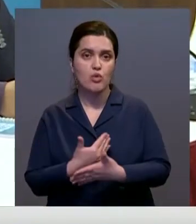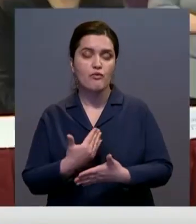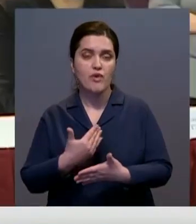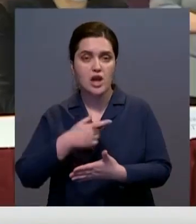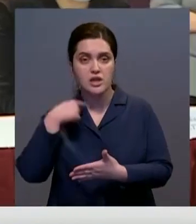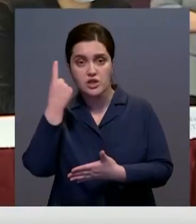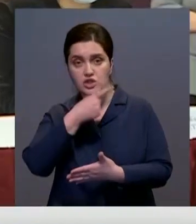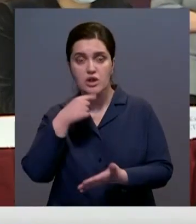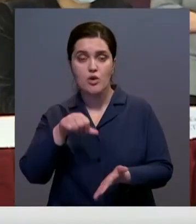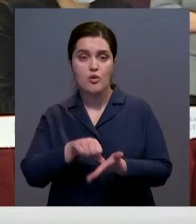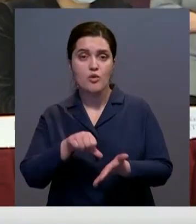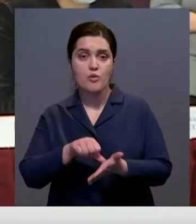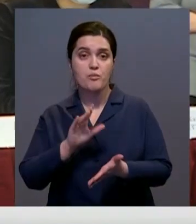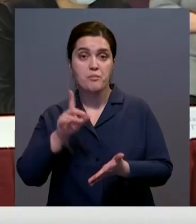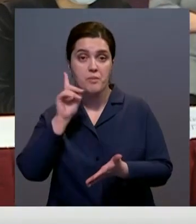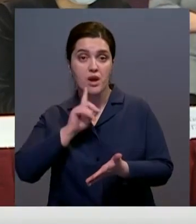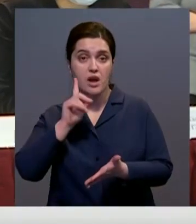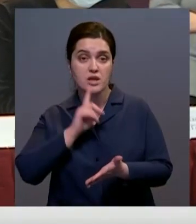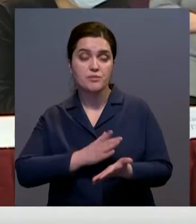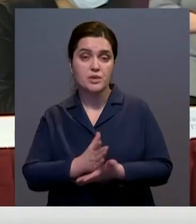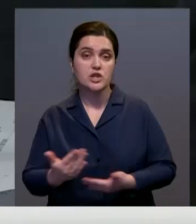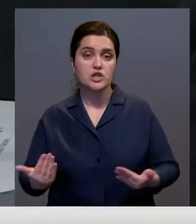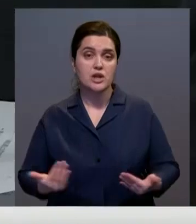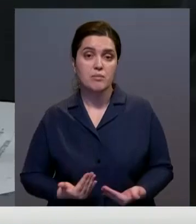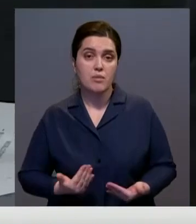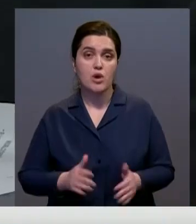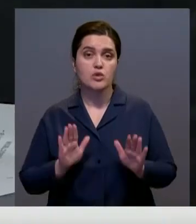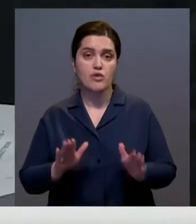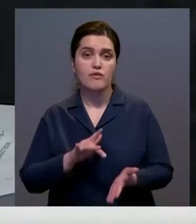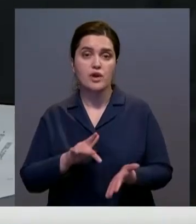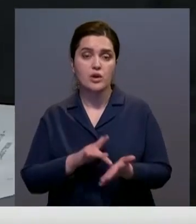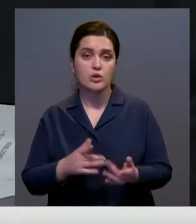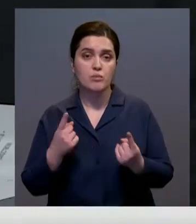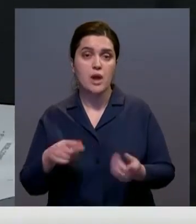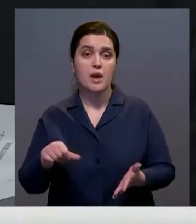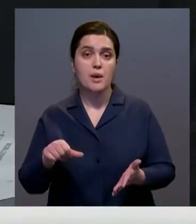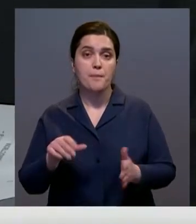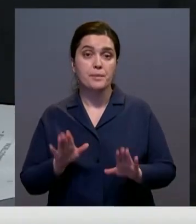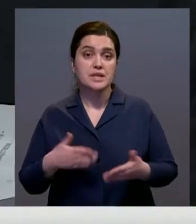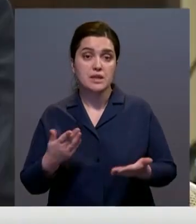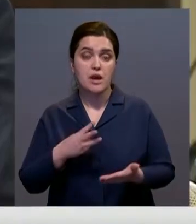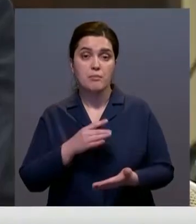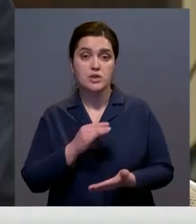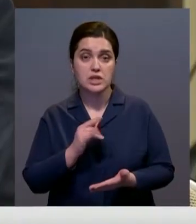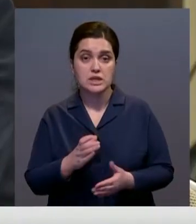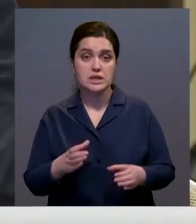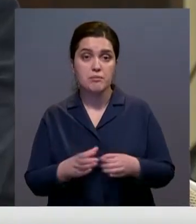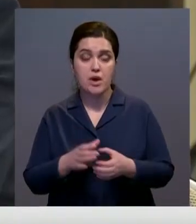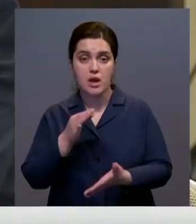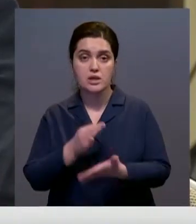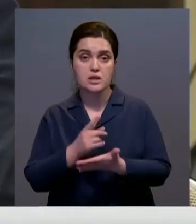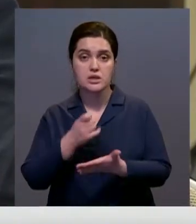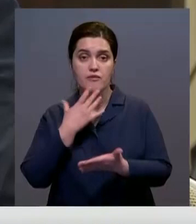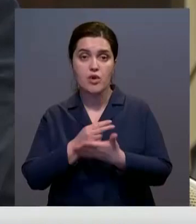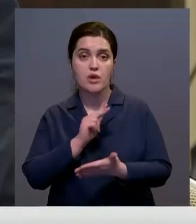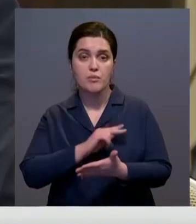на политической арене. Пока же, отмечают наблюдатели, политическая жизнь заметна лишь в мегаполисах. Представленные в мажилисе партии отчитываются за